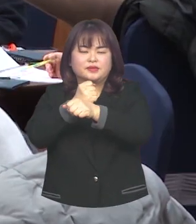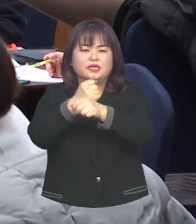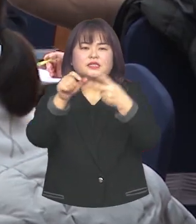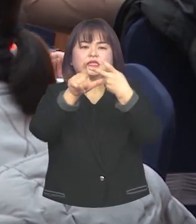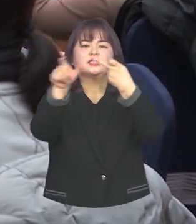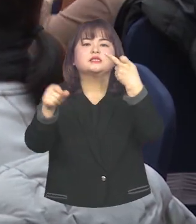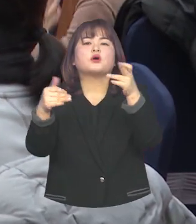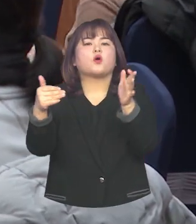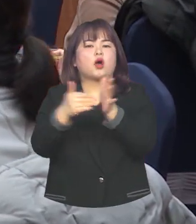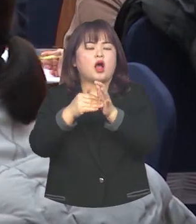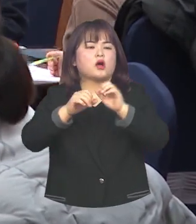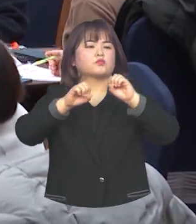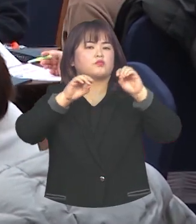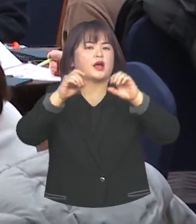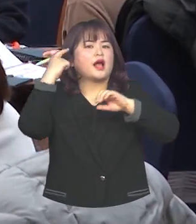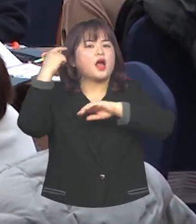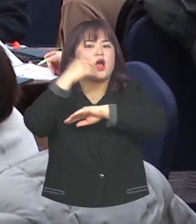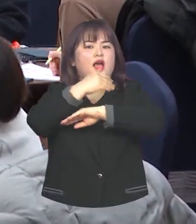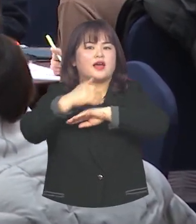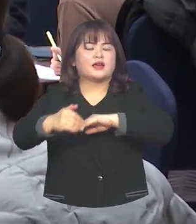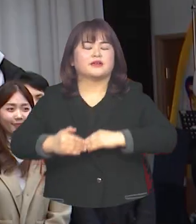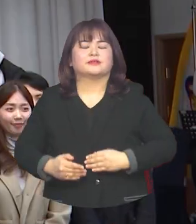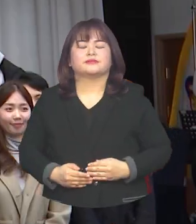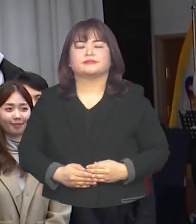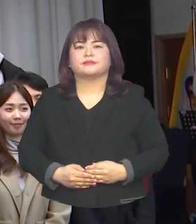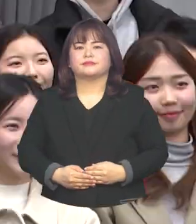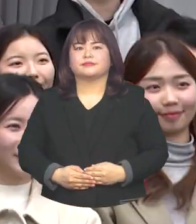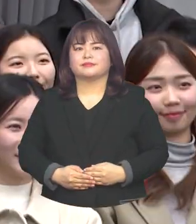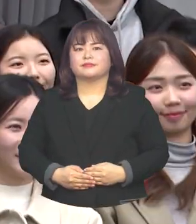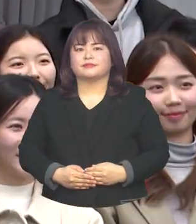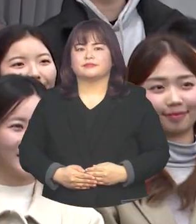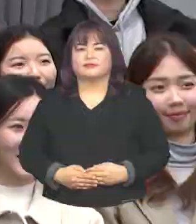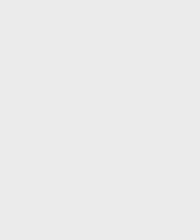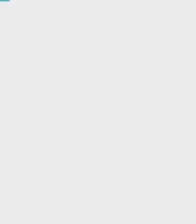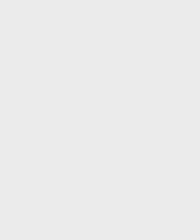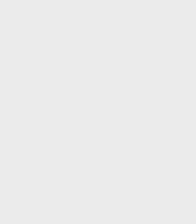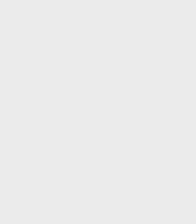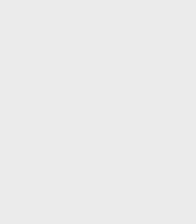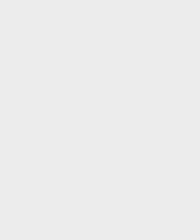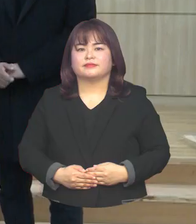나누어 오는 12월까지 용인시 소식 알림이로 활동합니다.